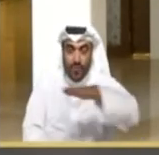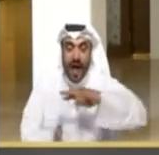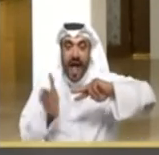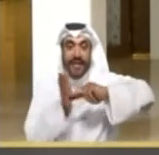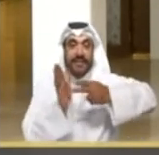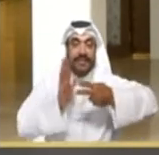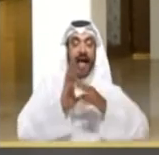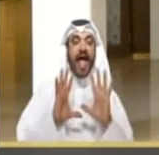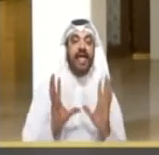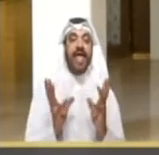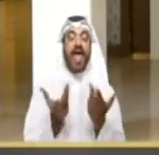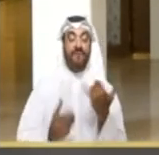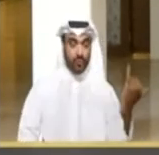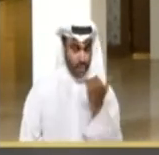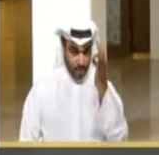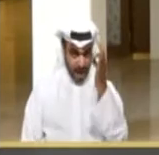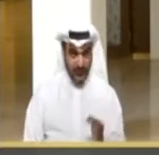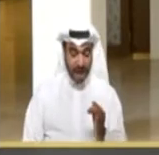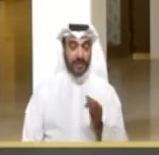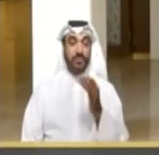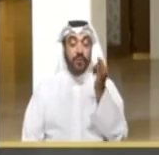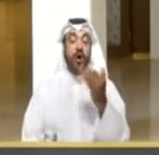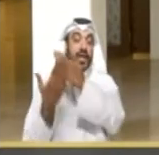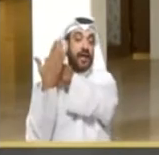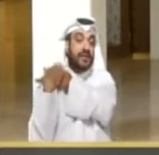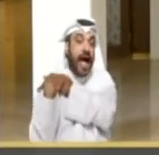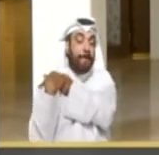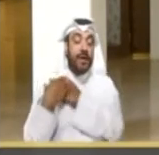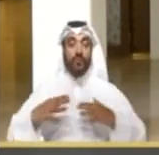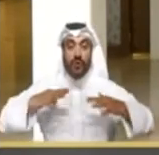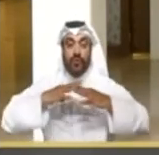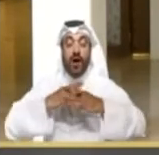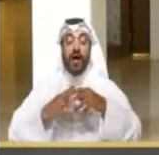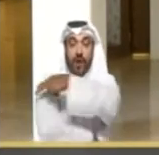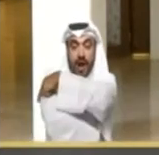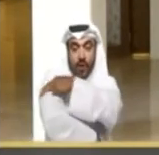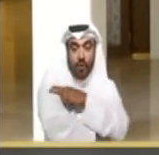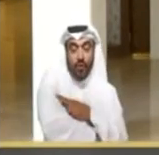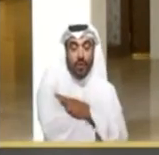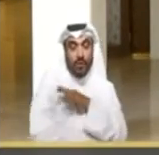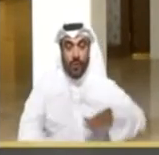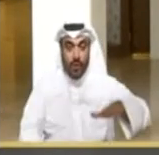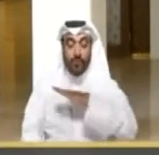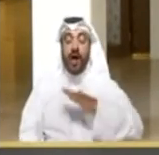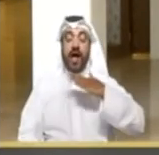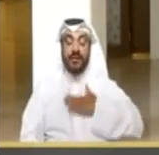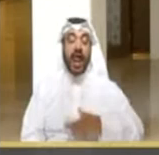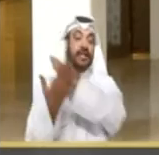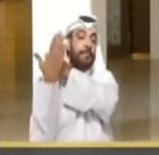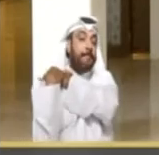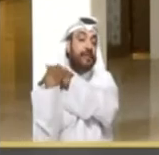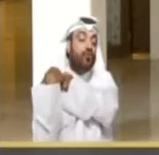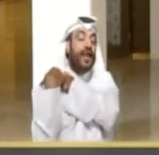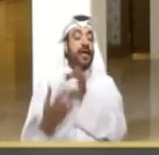الإجراءات التي تكون يجب أن يكون هناك إجراءات متبعة من النواب، يعني تحمل